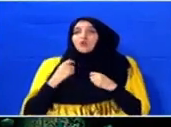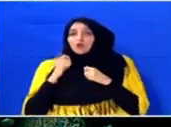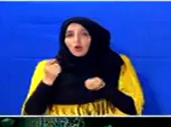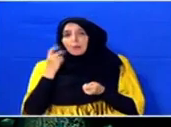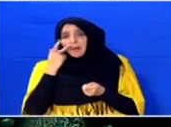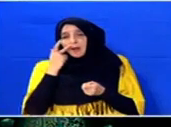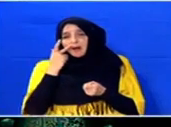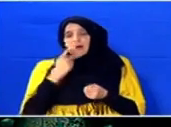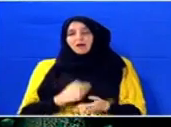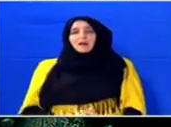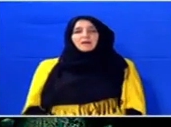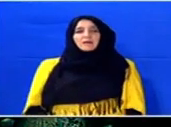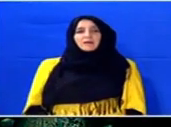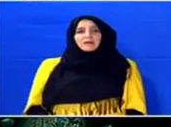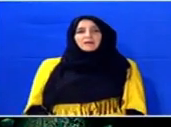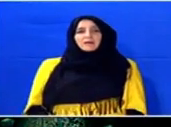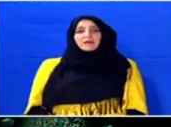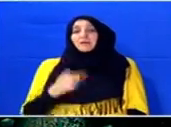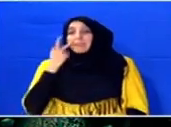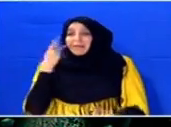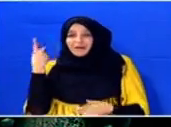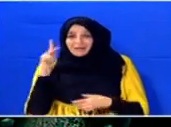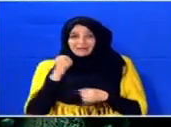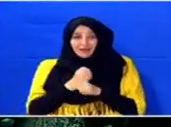الله يرحمه ا